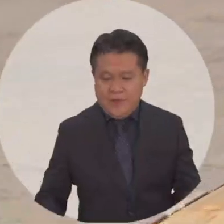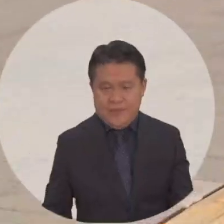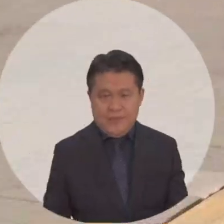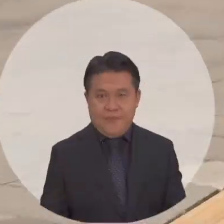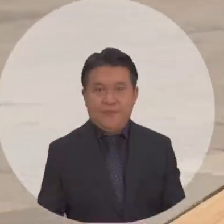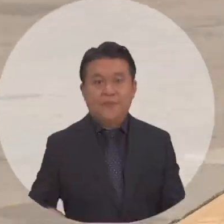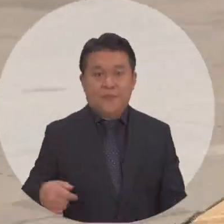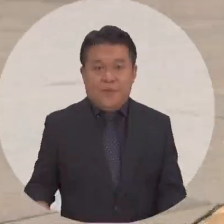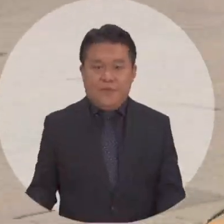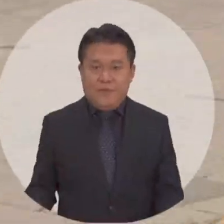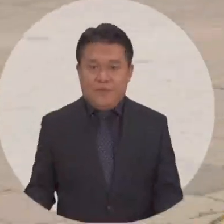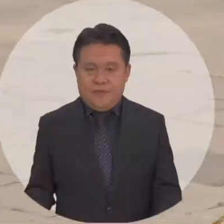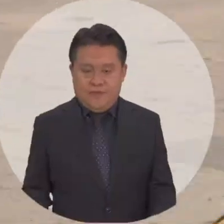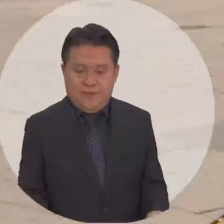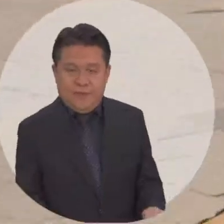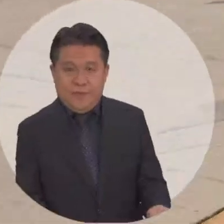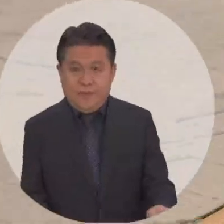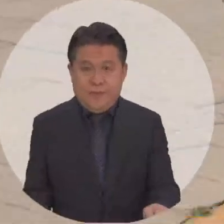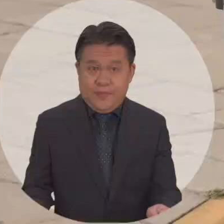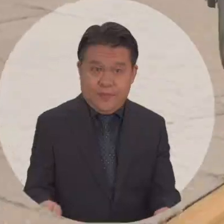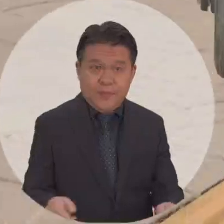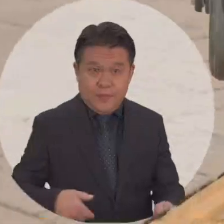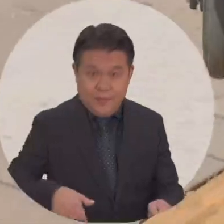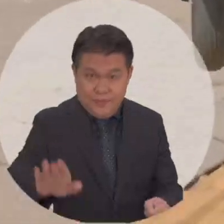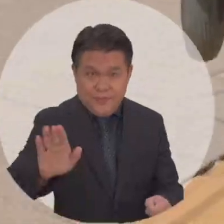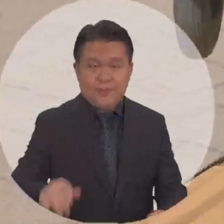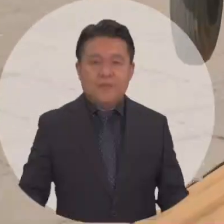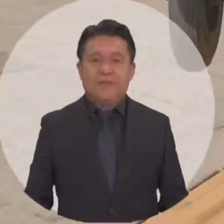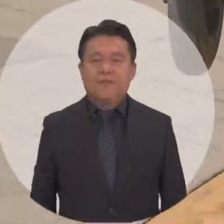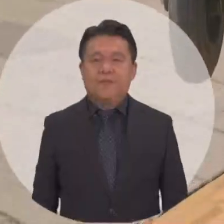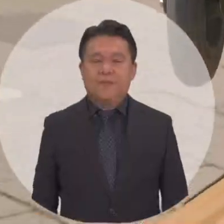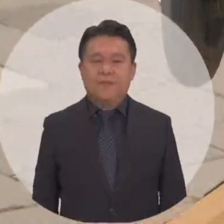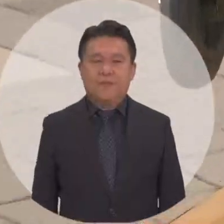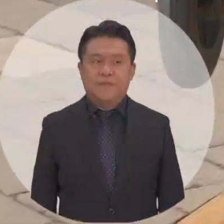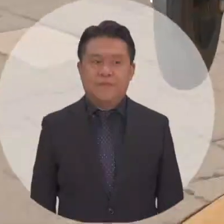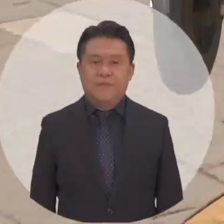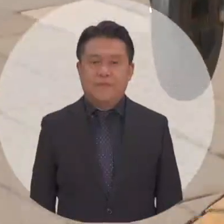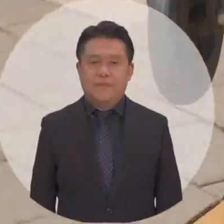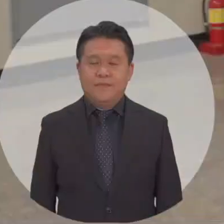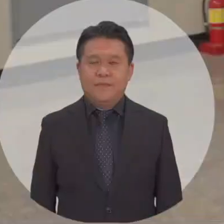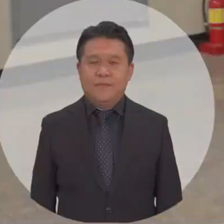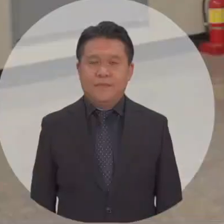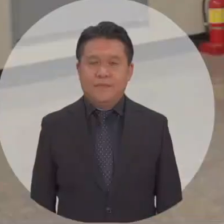휠체어 앞바퀴를 들어 올려 뒤로 젖힌 상태에서 이동합니다.